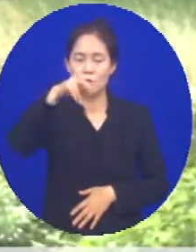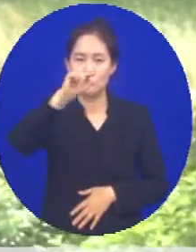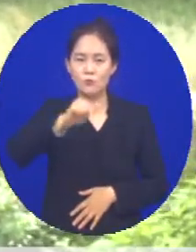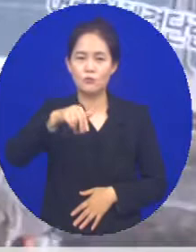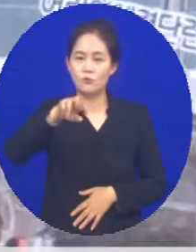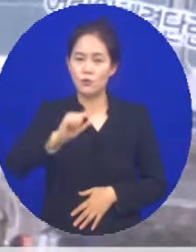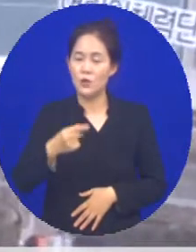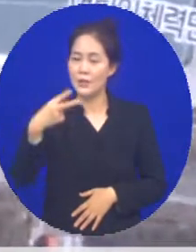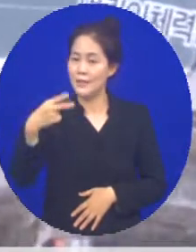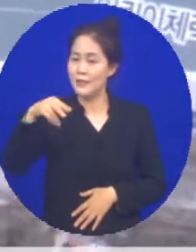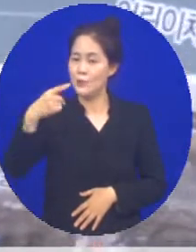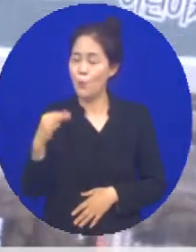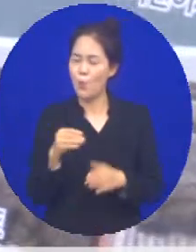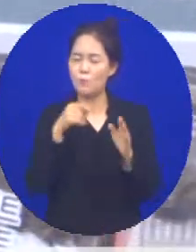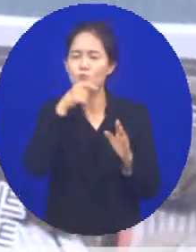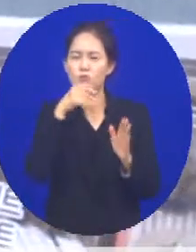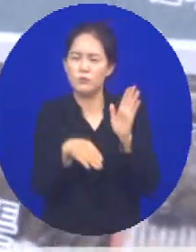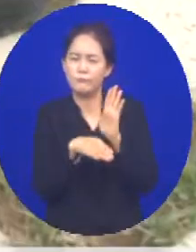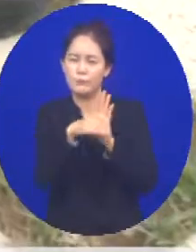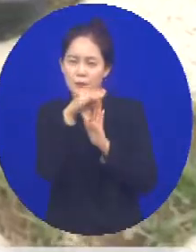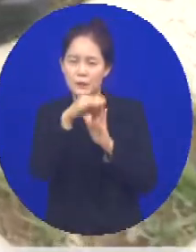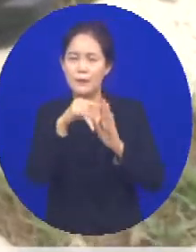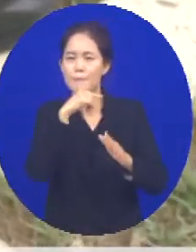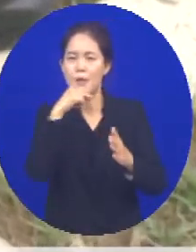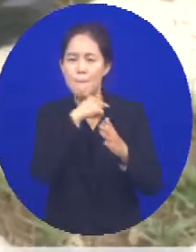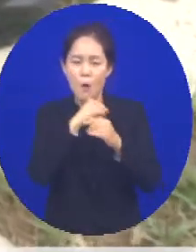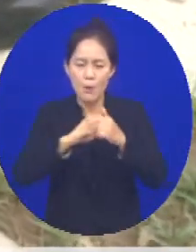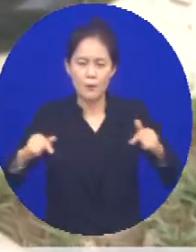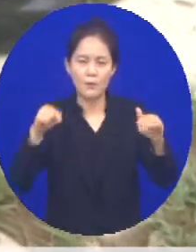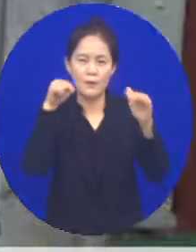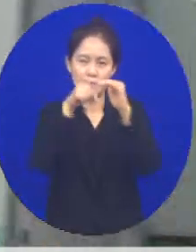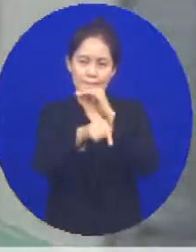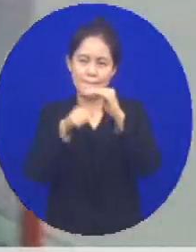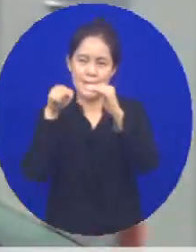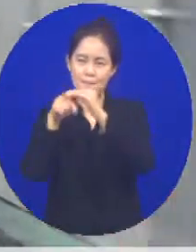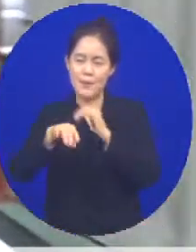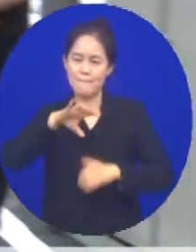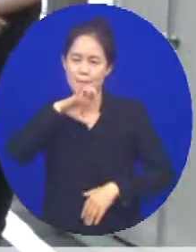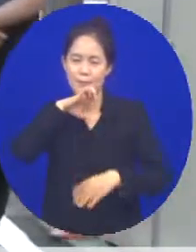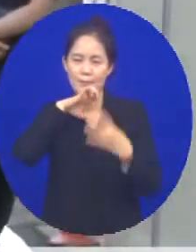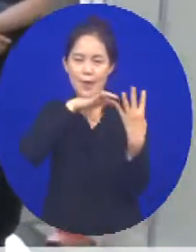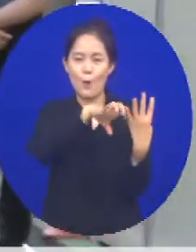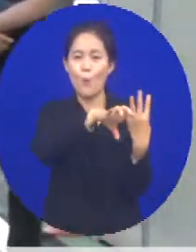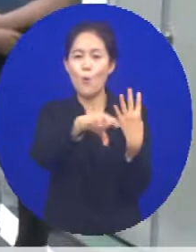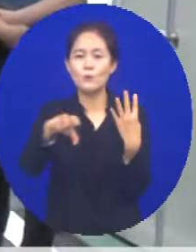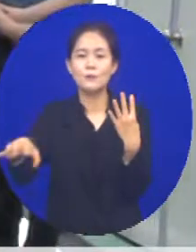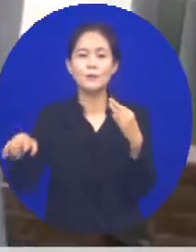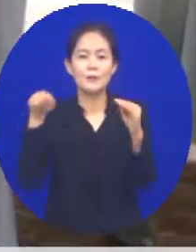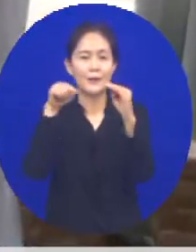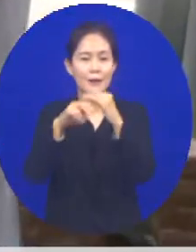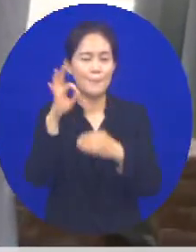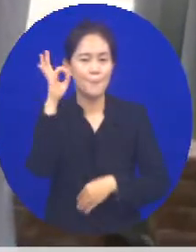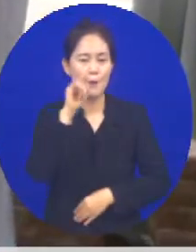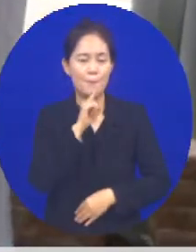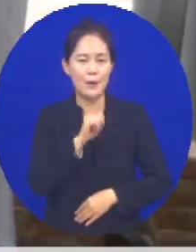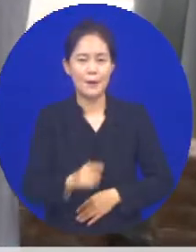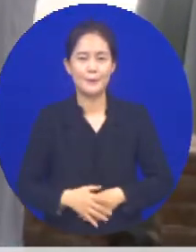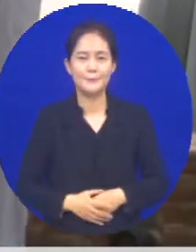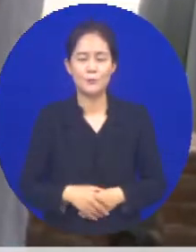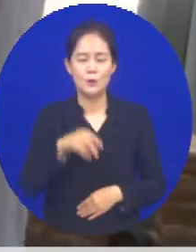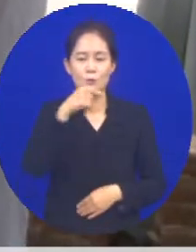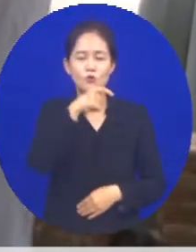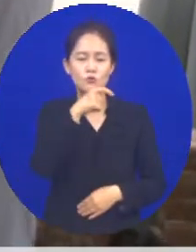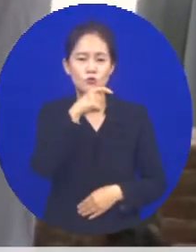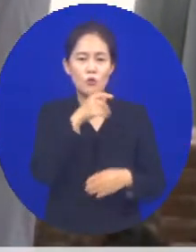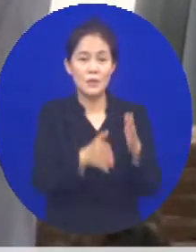죽전 2동 상습 침수 개선 현장과 기용 9화 수직 5c 경계지역 민원 현장 4곳을 점검했습니다 100